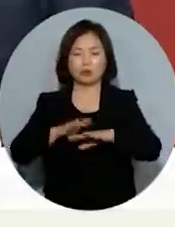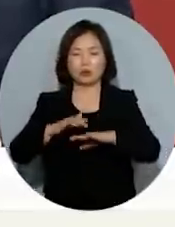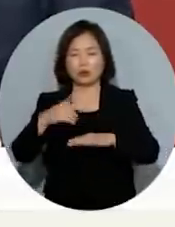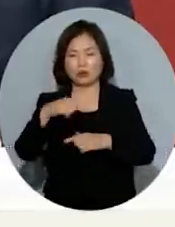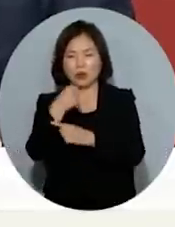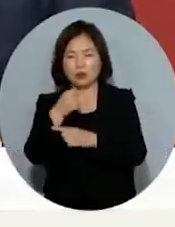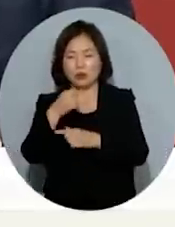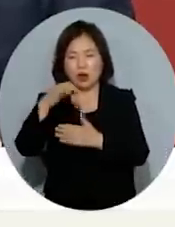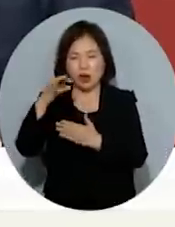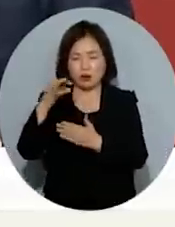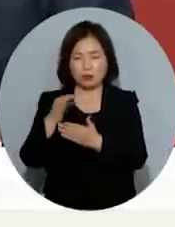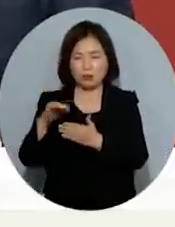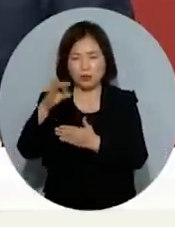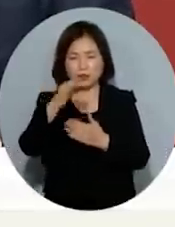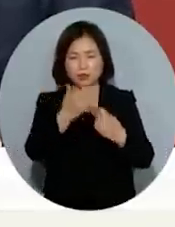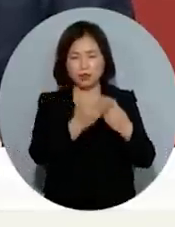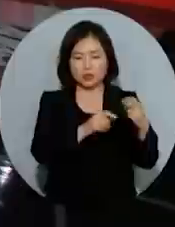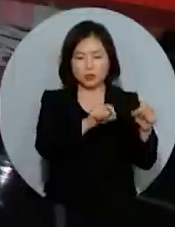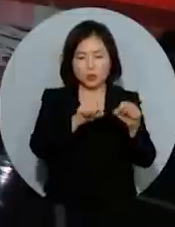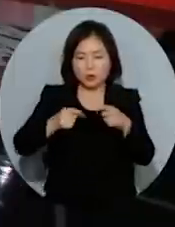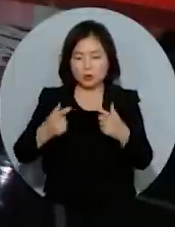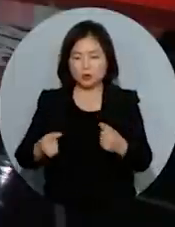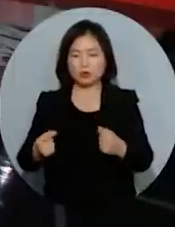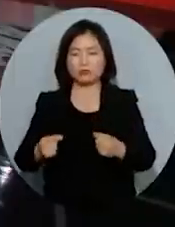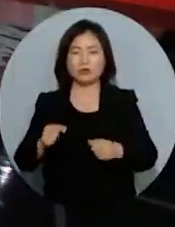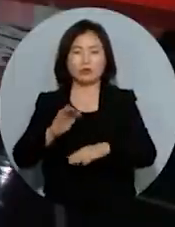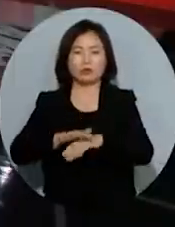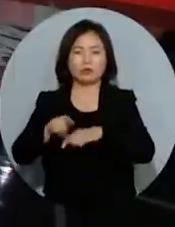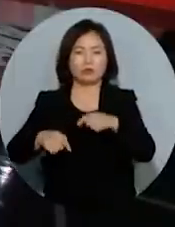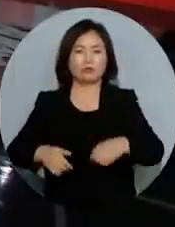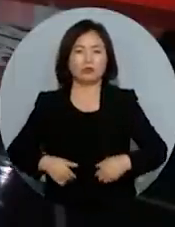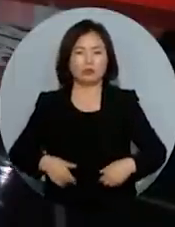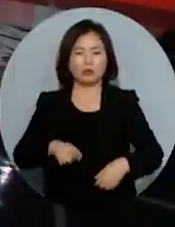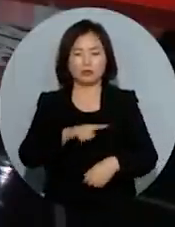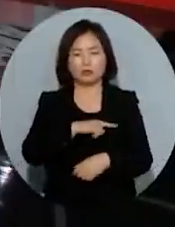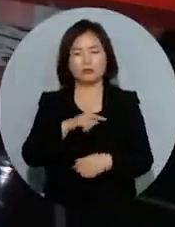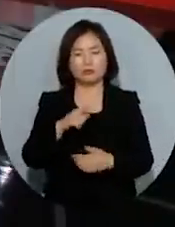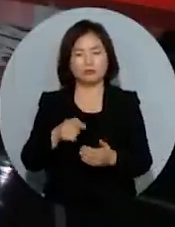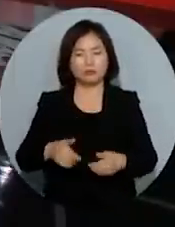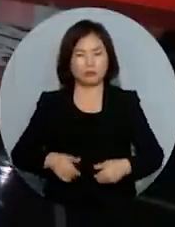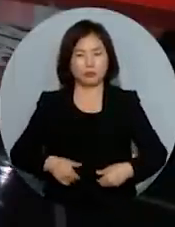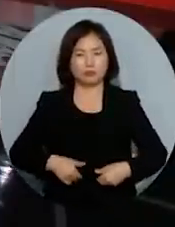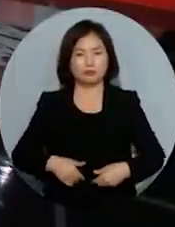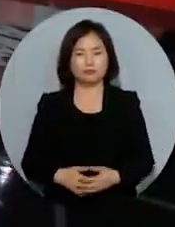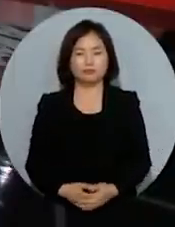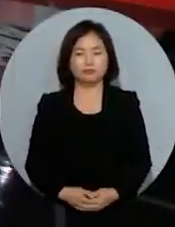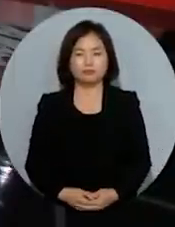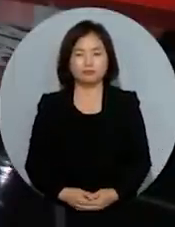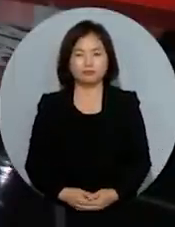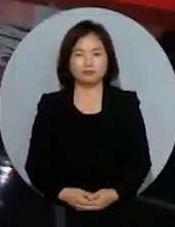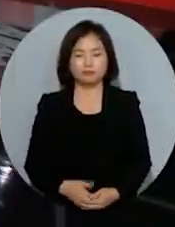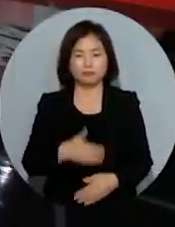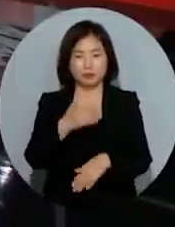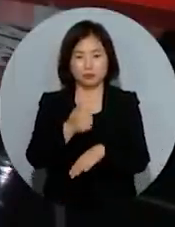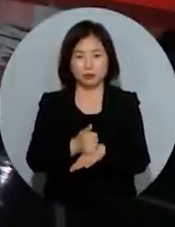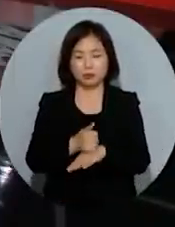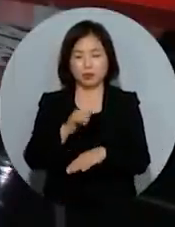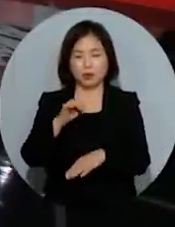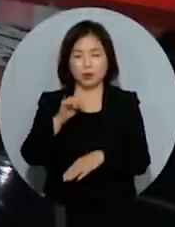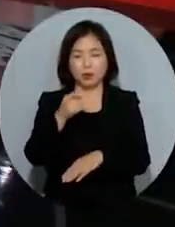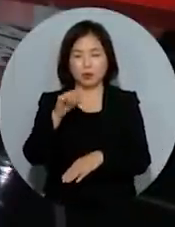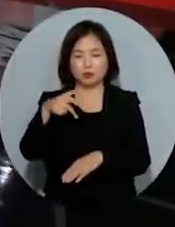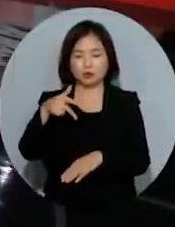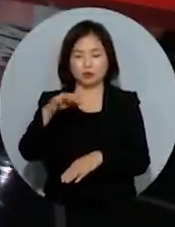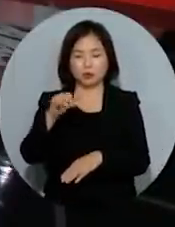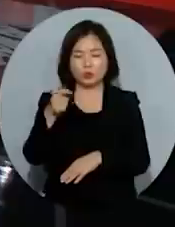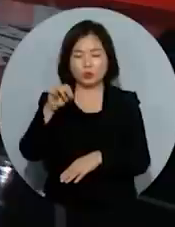제도를 저희 제주도처럼 시행을 해야 된다고 생각합니다. 네. 그것이 가장 먼저 시급합니다. 네. 마지막으로 홍준표